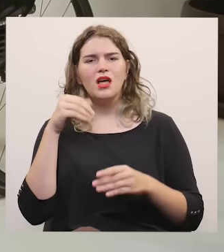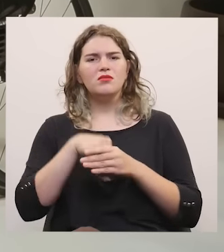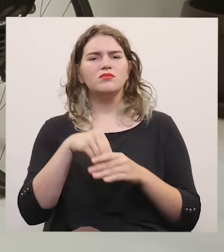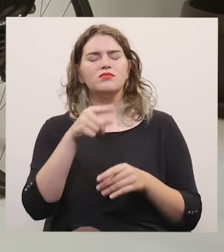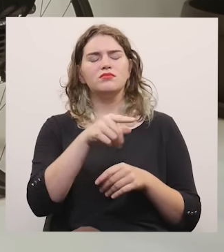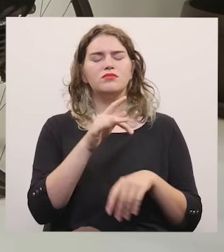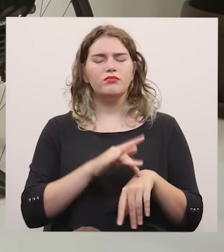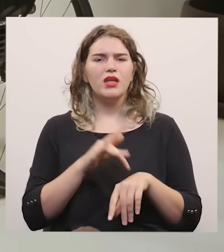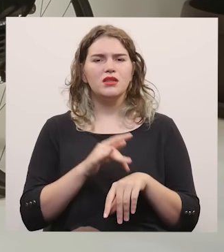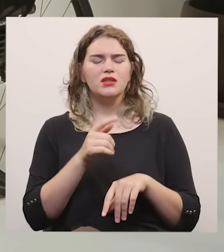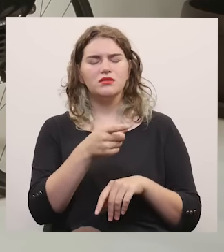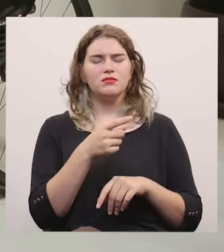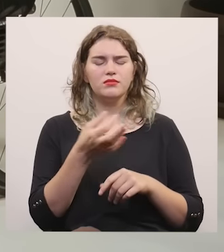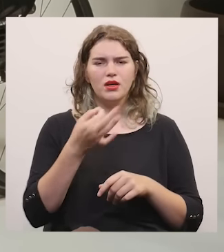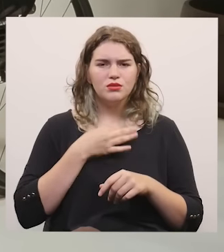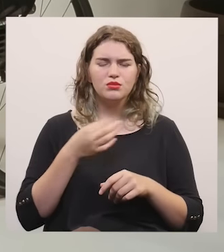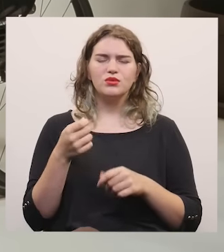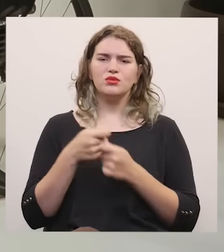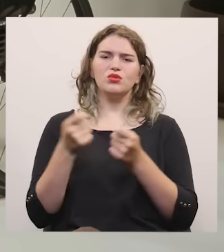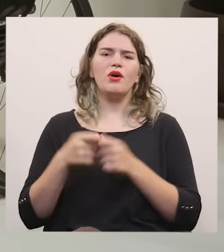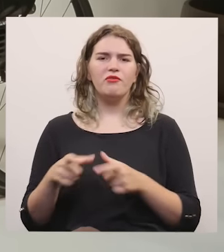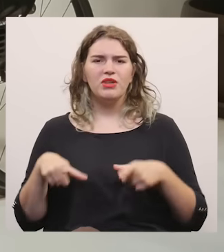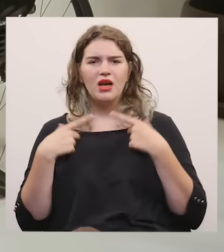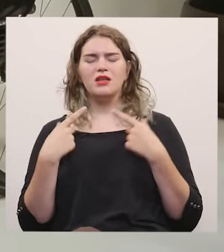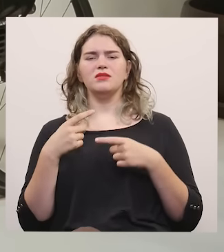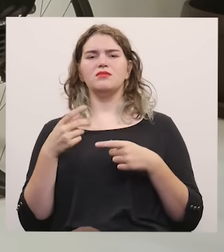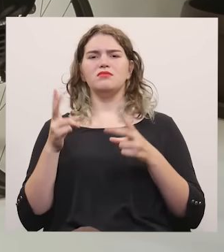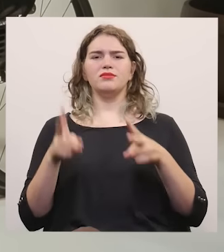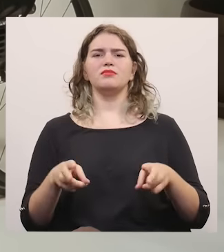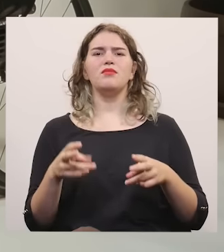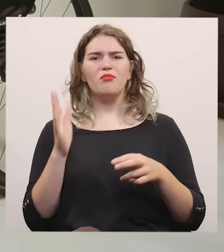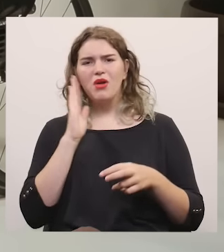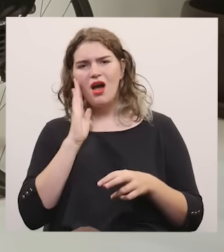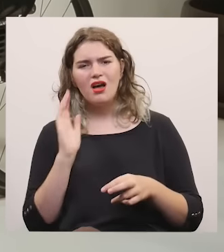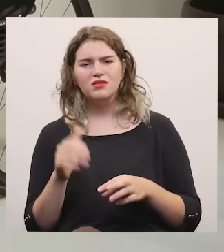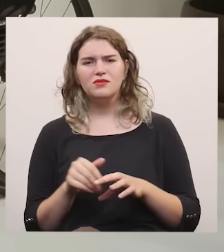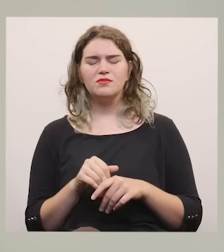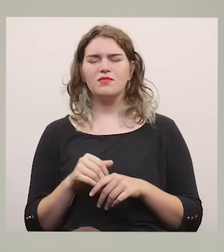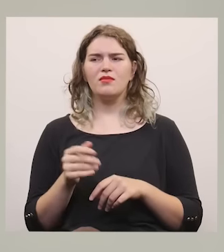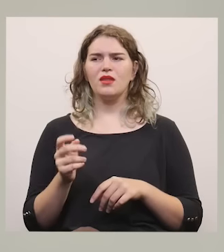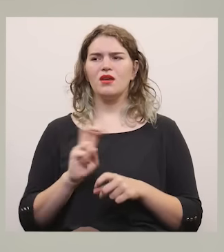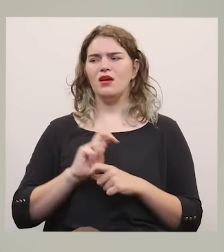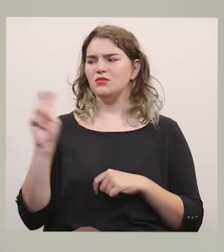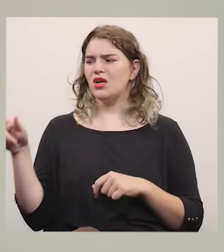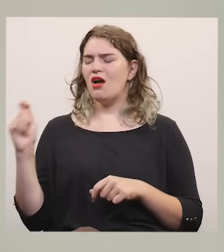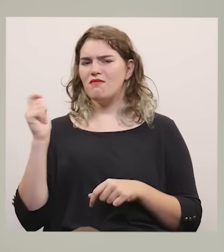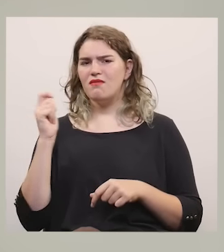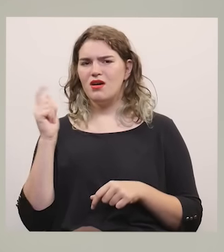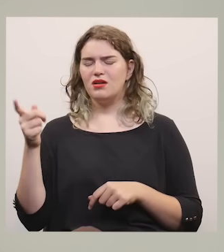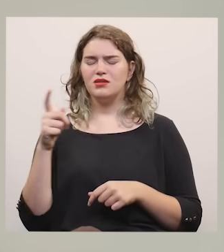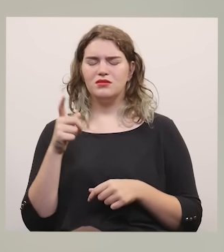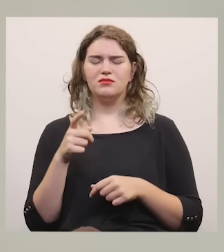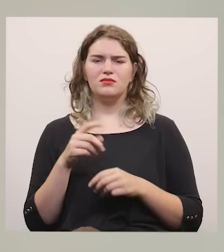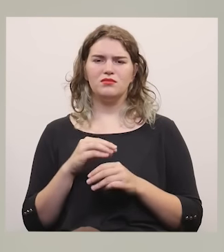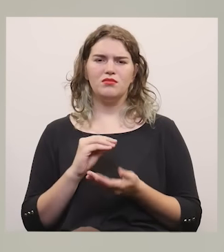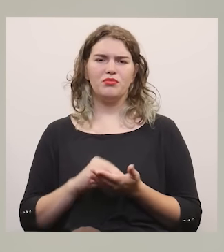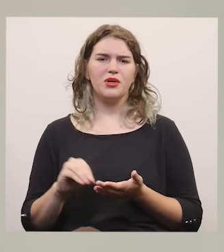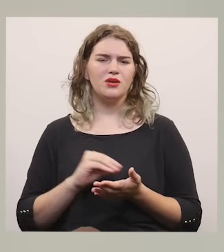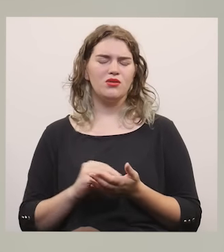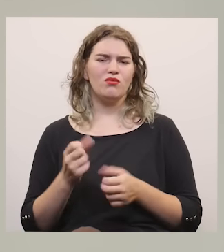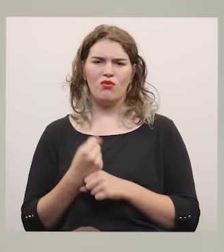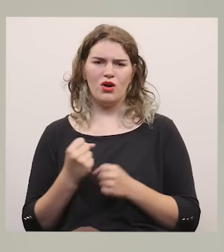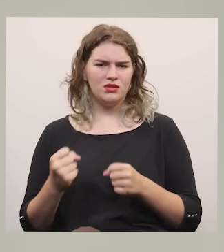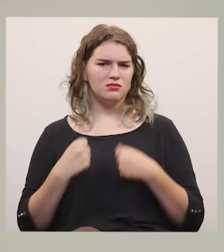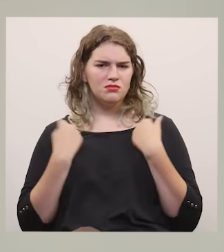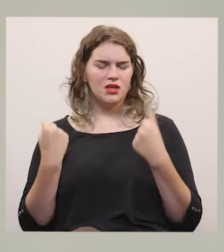mi-a spus să le iau acasă, situația foarte gravă, că așa va fi toată viața, în pat va sta și... Am ieșit afară din birou, doctorul, eram foarte